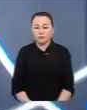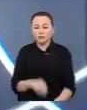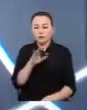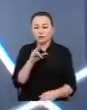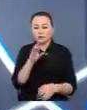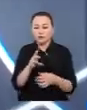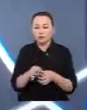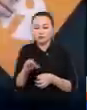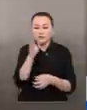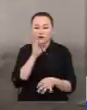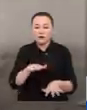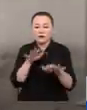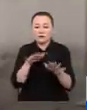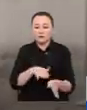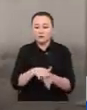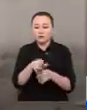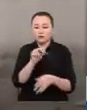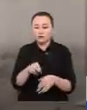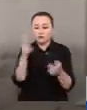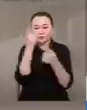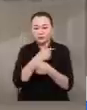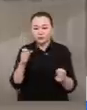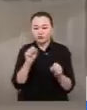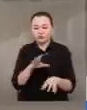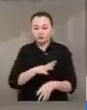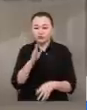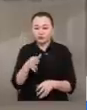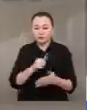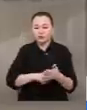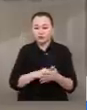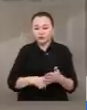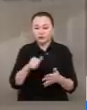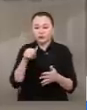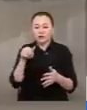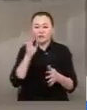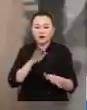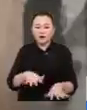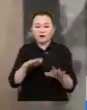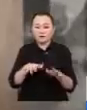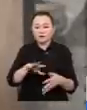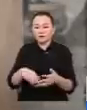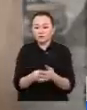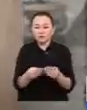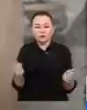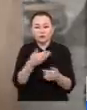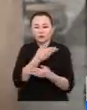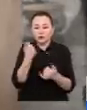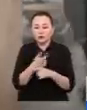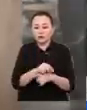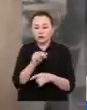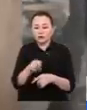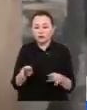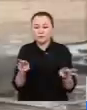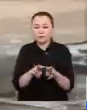Түркістан облысының су басқан ауылдарында төтенше жағдай жариялануы мүмкін. Себебі аймақта тасқын қаупі әлі де сейілмей тұр. Бұл туралы елдің төтенше